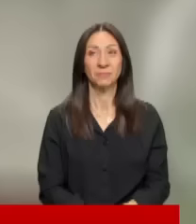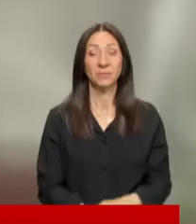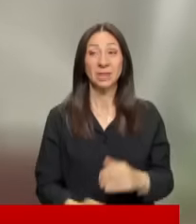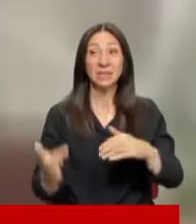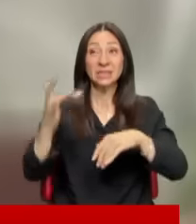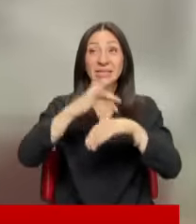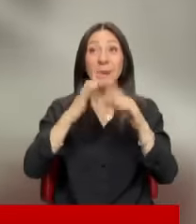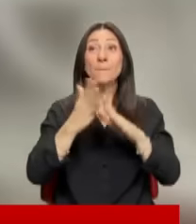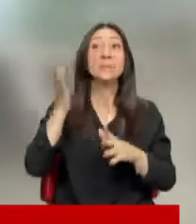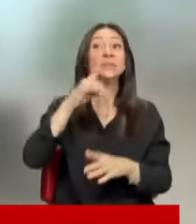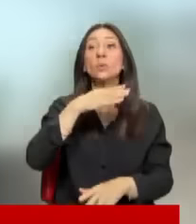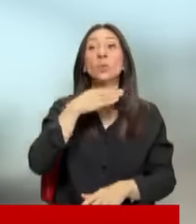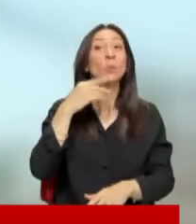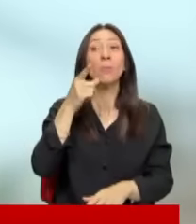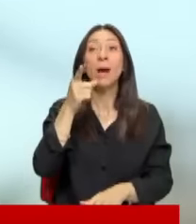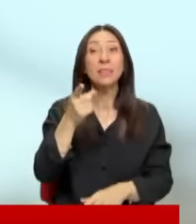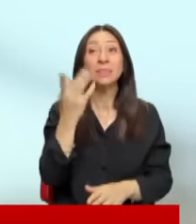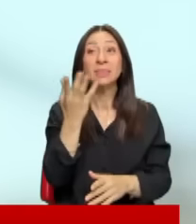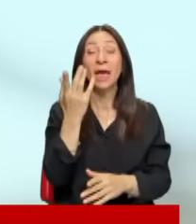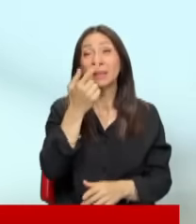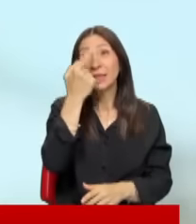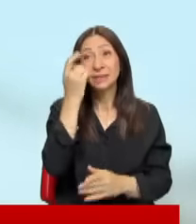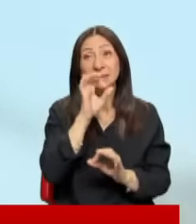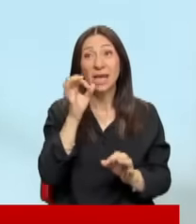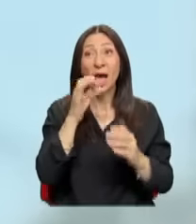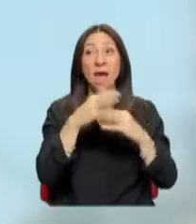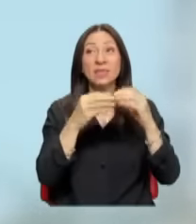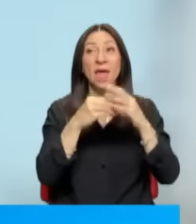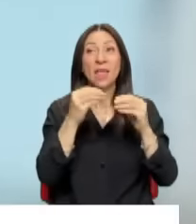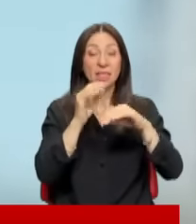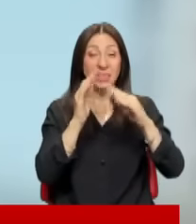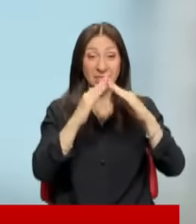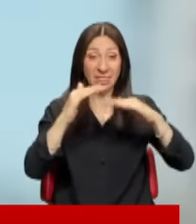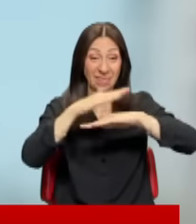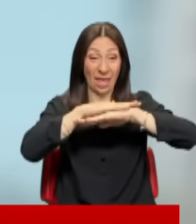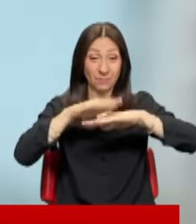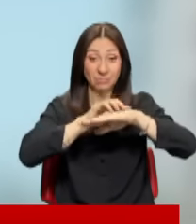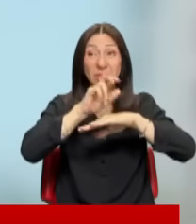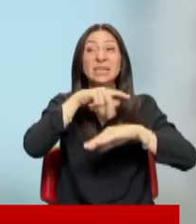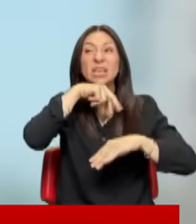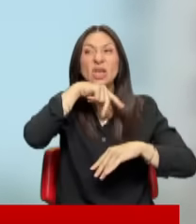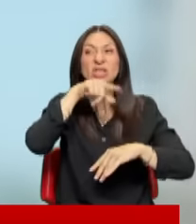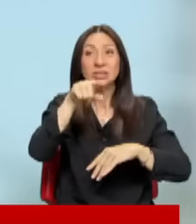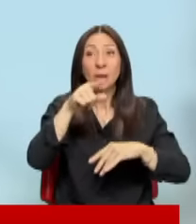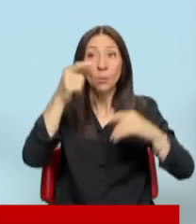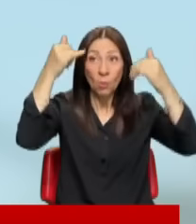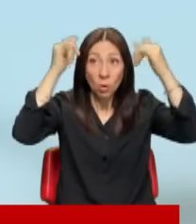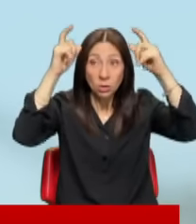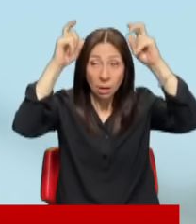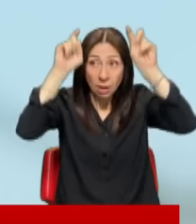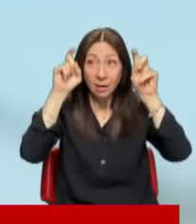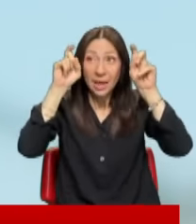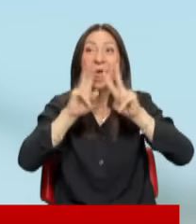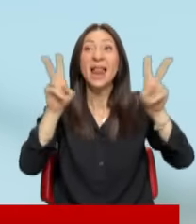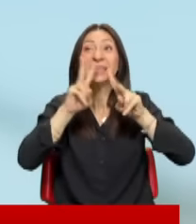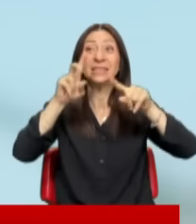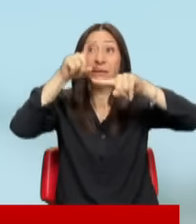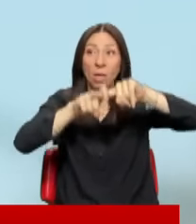Çatıya çıkan bir başka kurbanlıksa daha talihsizdi. Adana'da damdan atlayan keçi boynuzlarından elektrik teline takılı